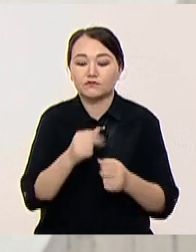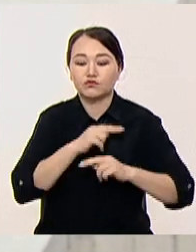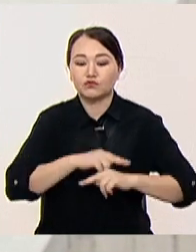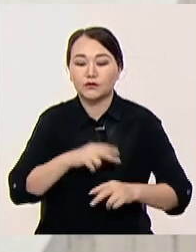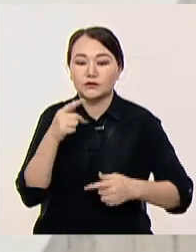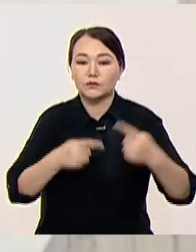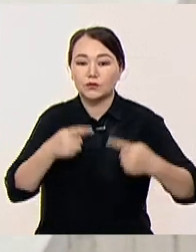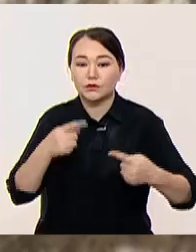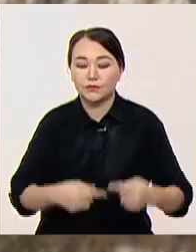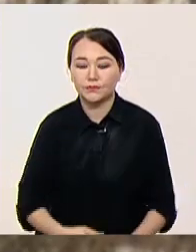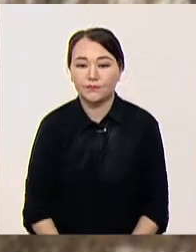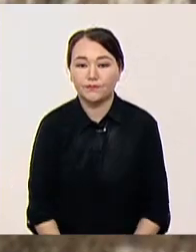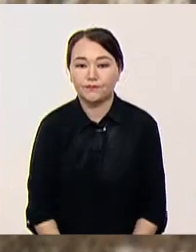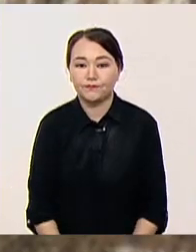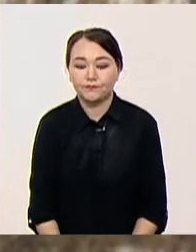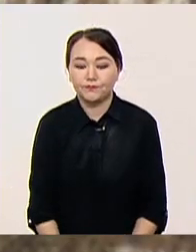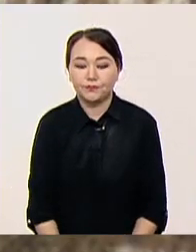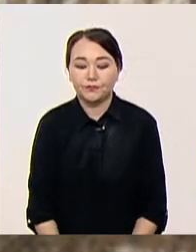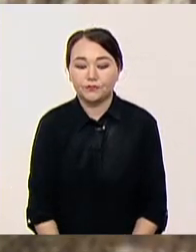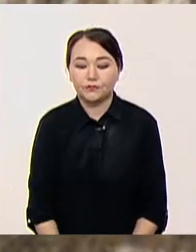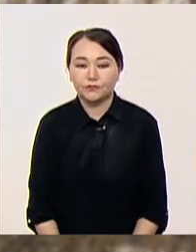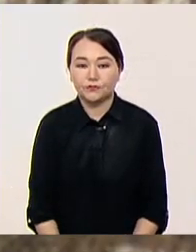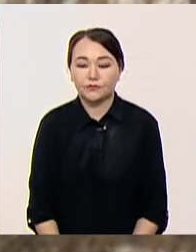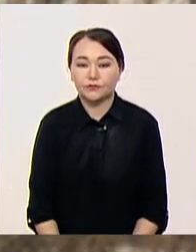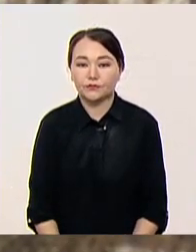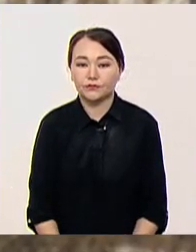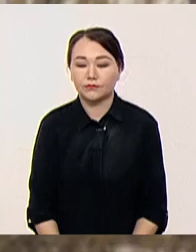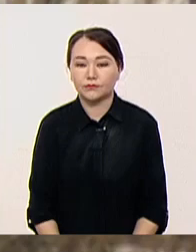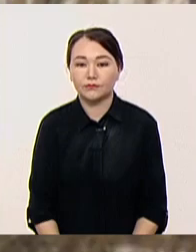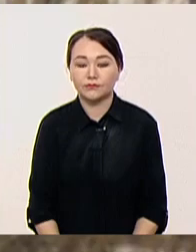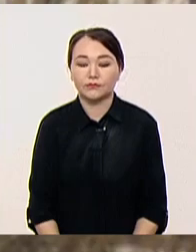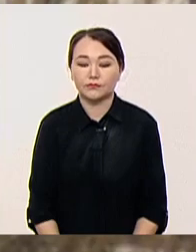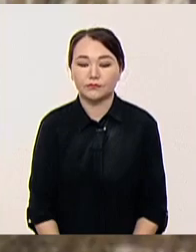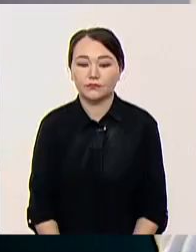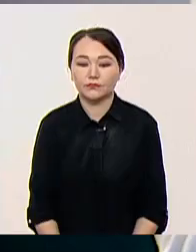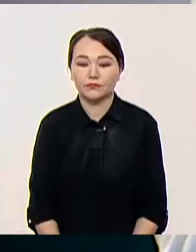трудовых спорах. Динара Нургалиева, Нуркен Токмурдин, Информбюро, Астана.